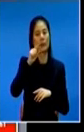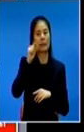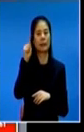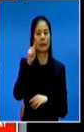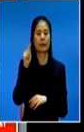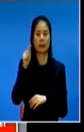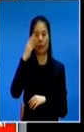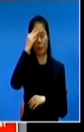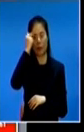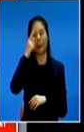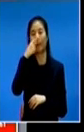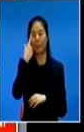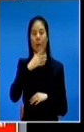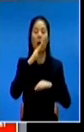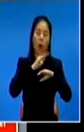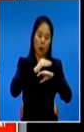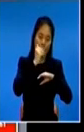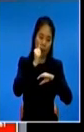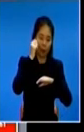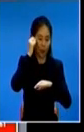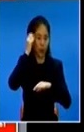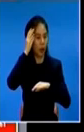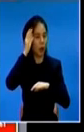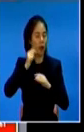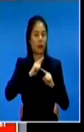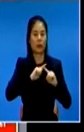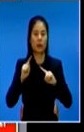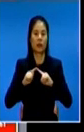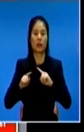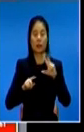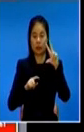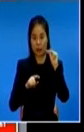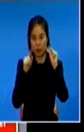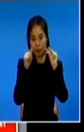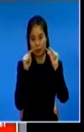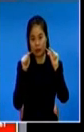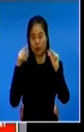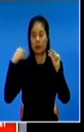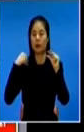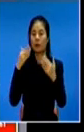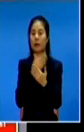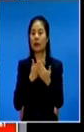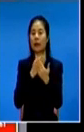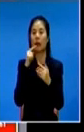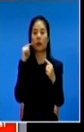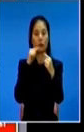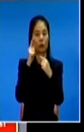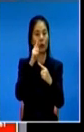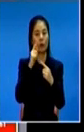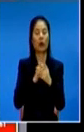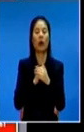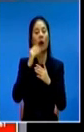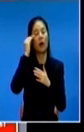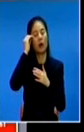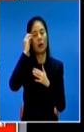ผู้ที่มีความรู้ความสามารถที่ได้รับรางวัลคะแนนเดียวกัน 30% ที่เราให้ผู้มีอำนาจพิจารณาจากผู้มีความรู้ความสามารถ